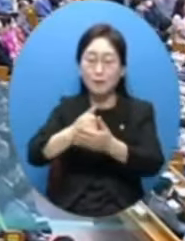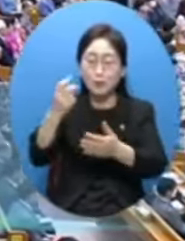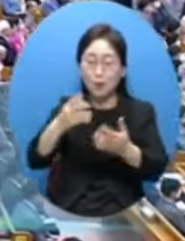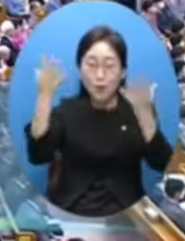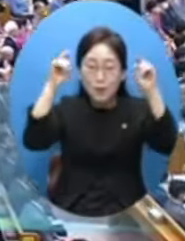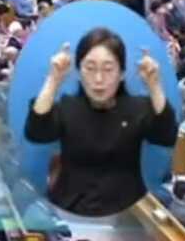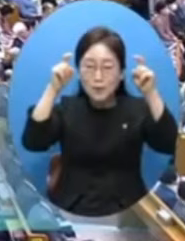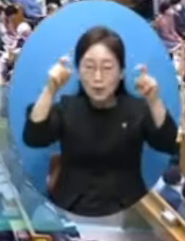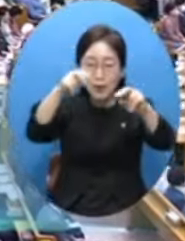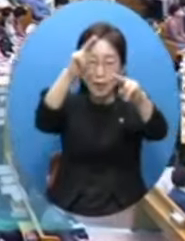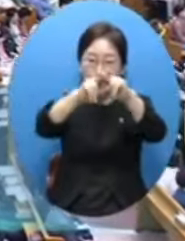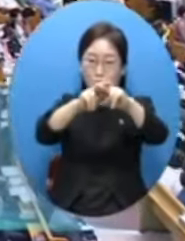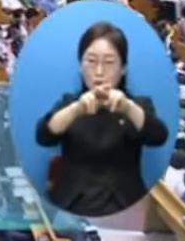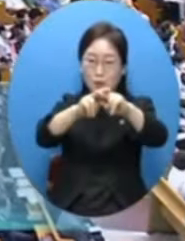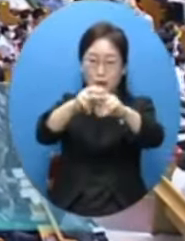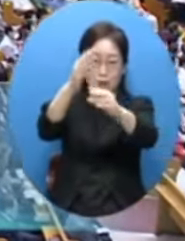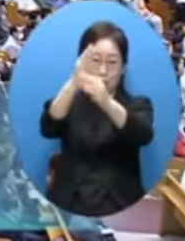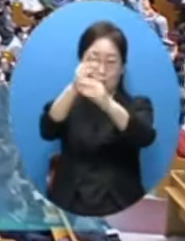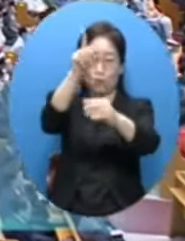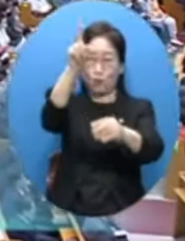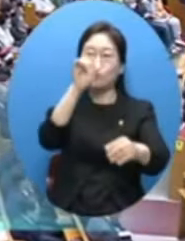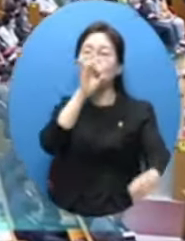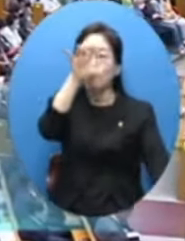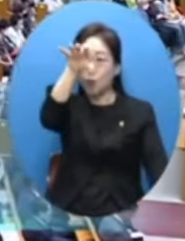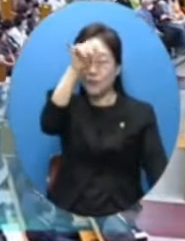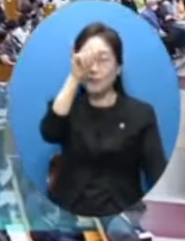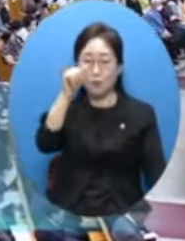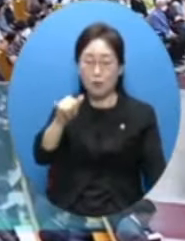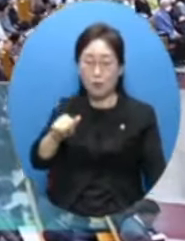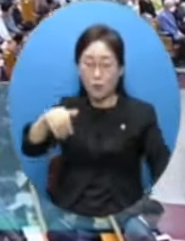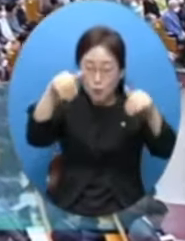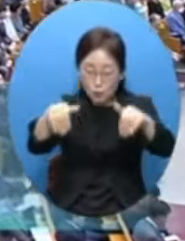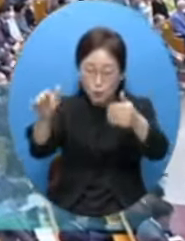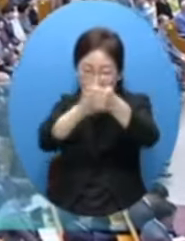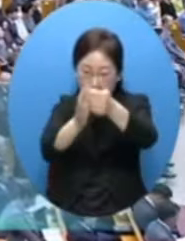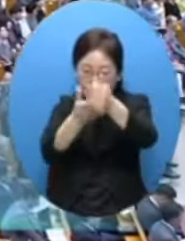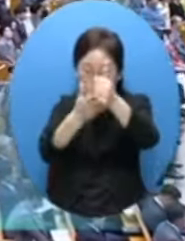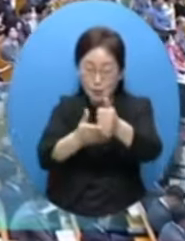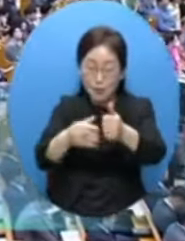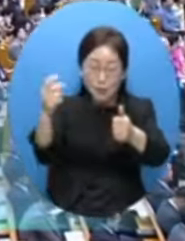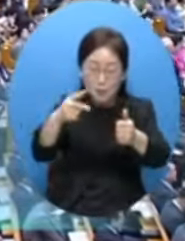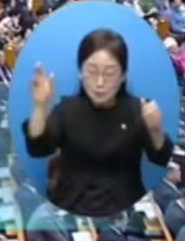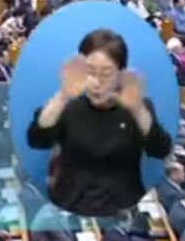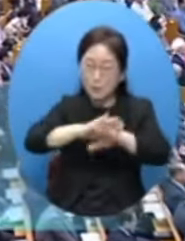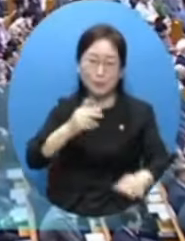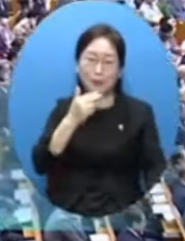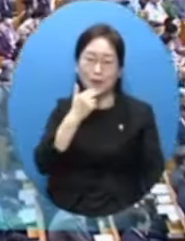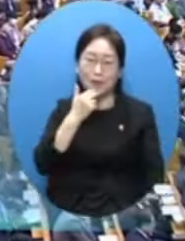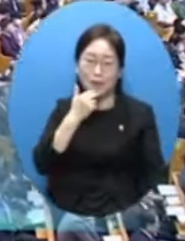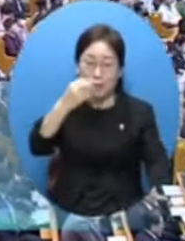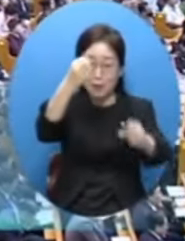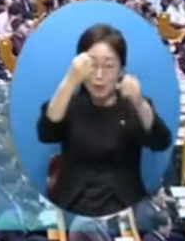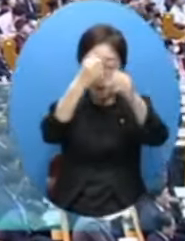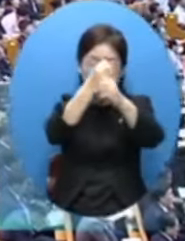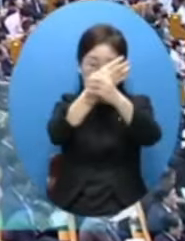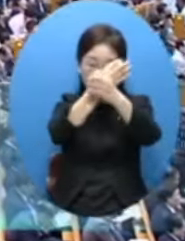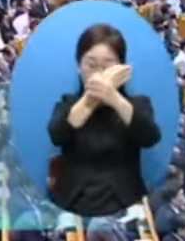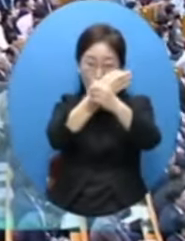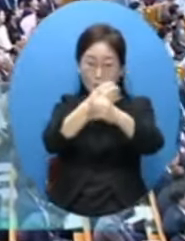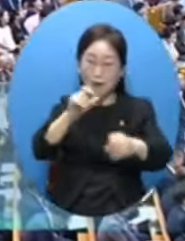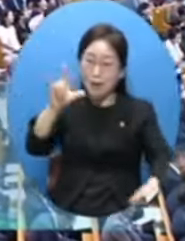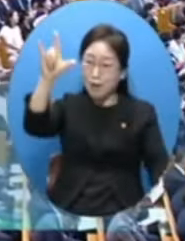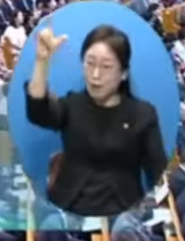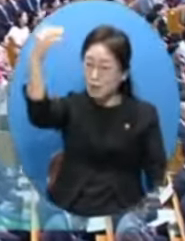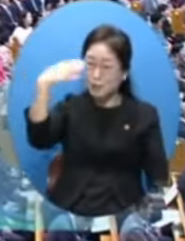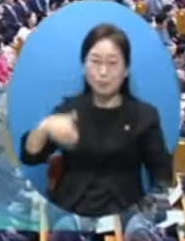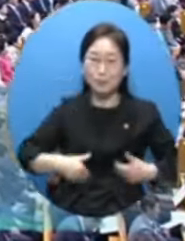양의 보좌가 그 가운데 있으리니 그의 종들이 그를 섬기며 다시 밤이 없겠고 등불과 햇빛이 쓸데없으니 이는